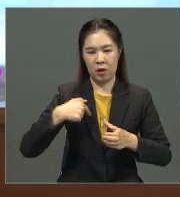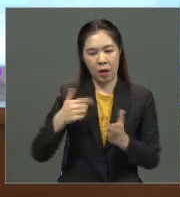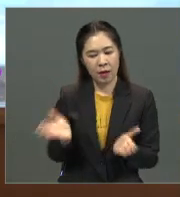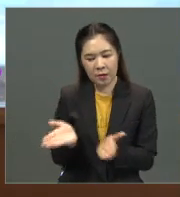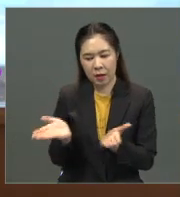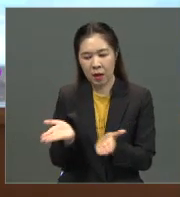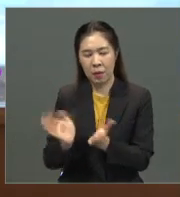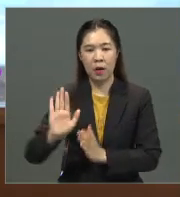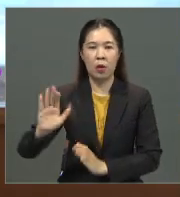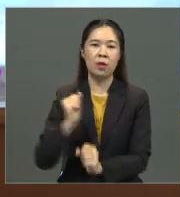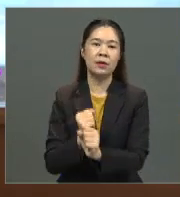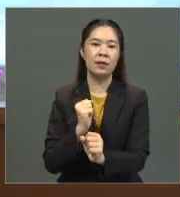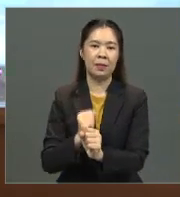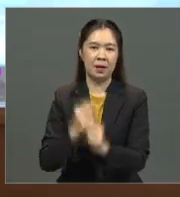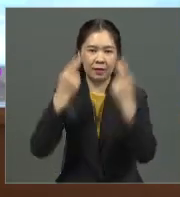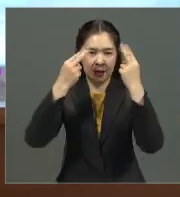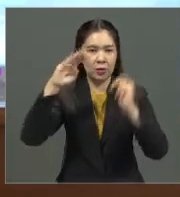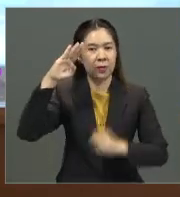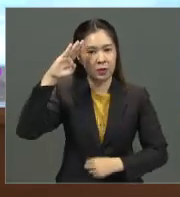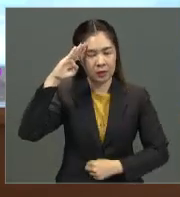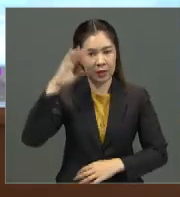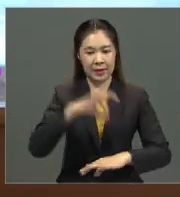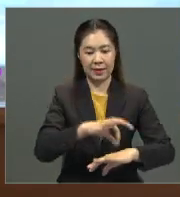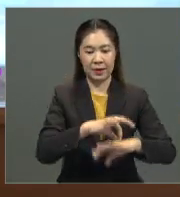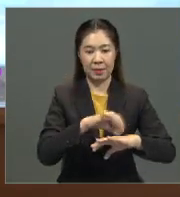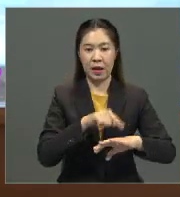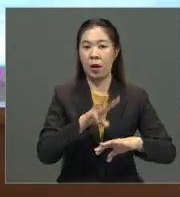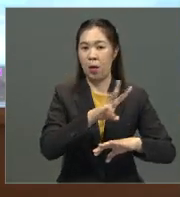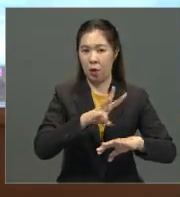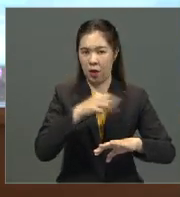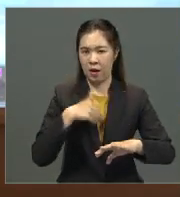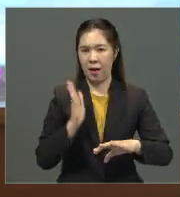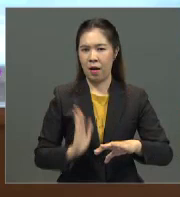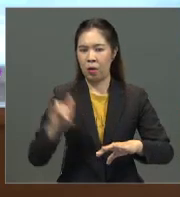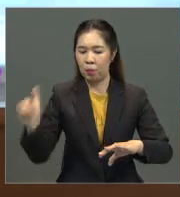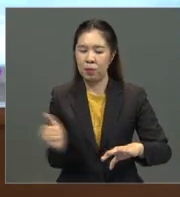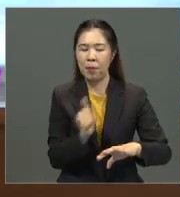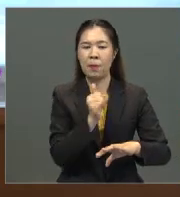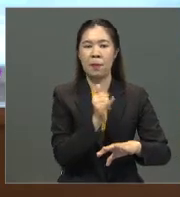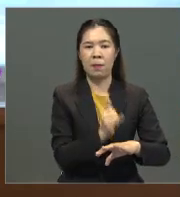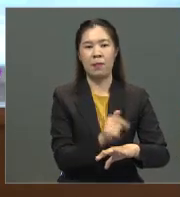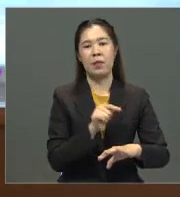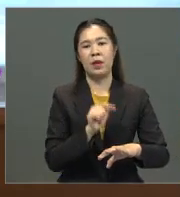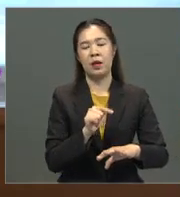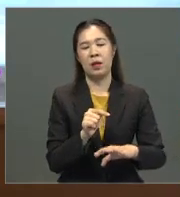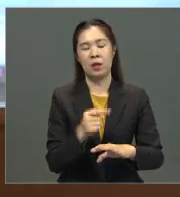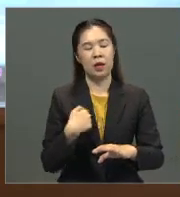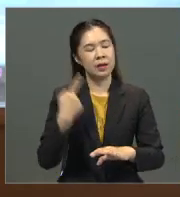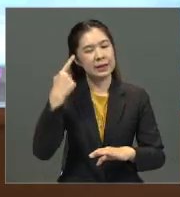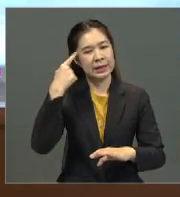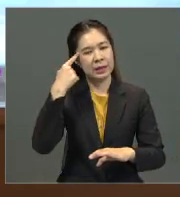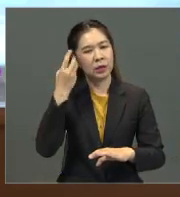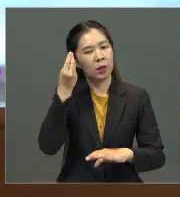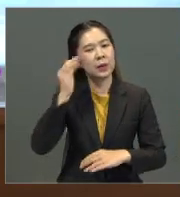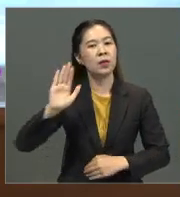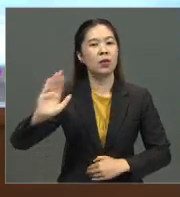การทำงานของนายกรัฐมนตรีส่วนตำแหน่งนี้จะมีใครมานั่งไม่ขอแสดงความคิดเห็นเพราะทุกอย่างนั้นขึ้นอยู่กับการตัดสินใจ